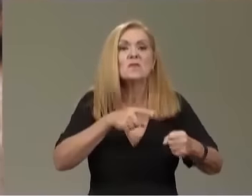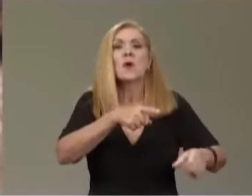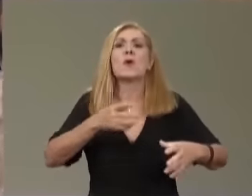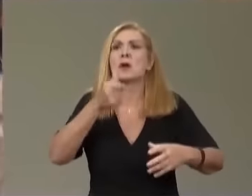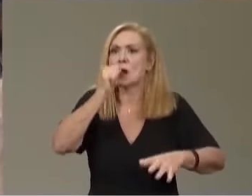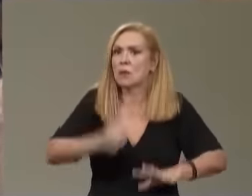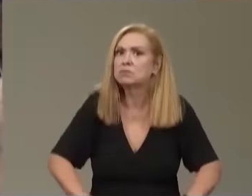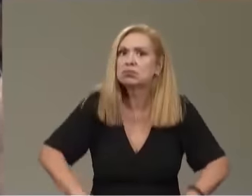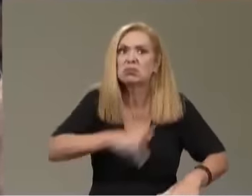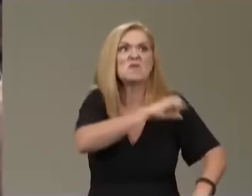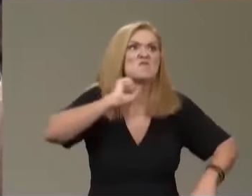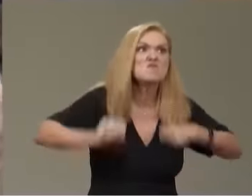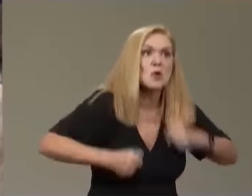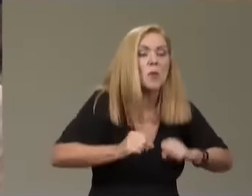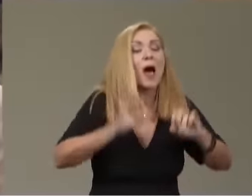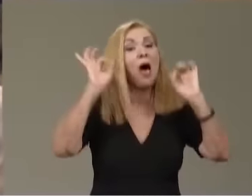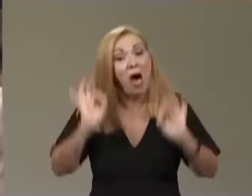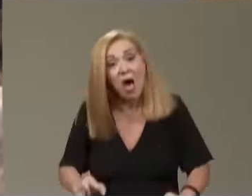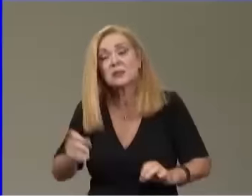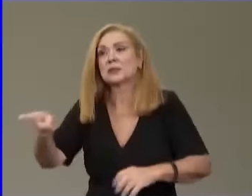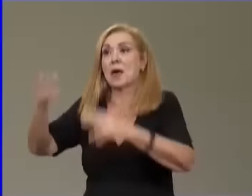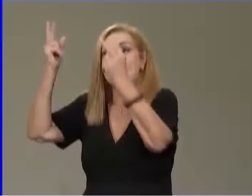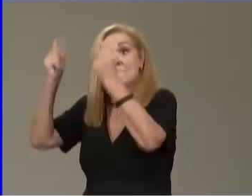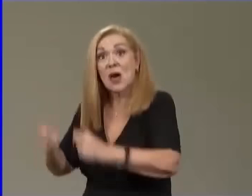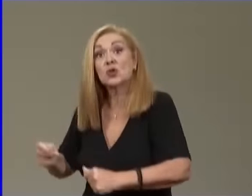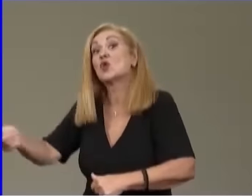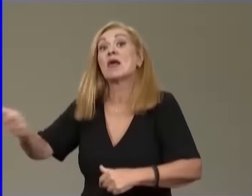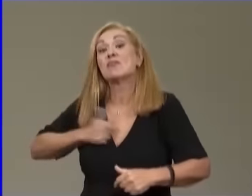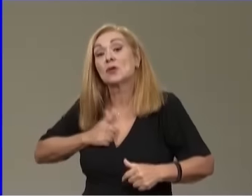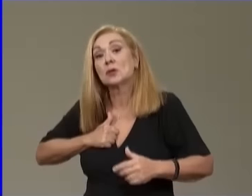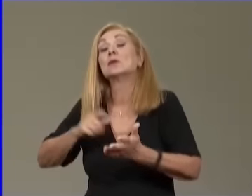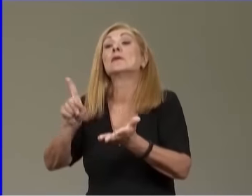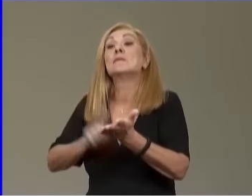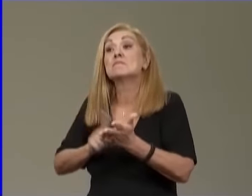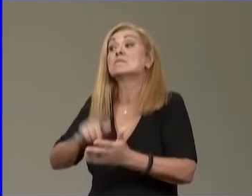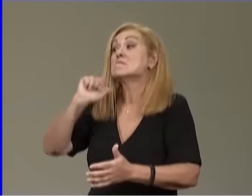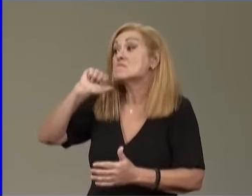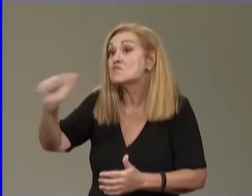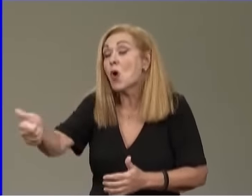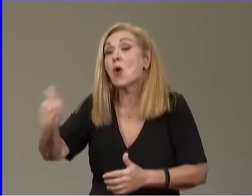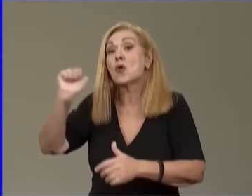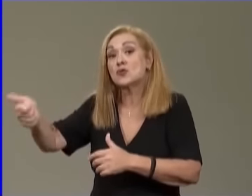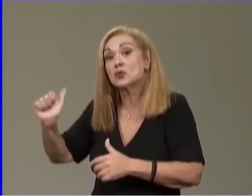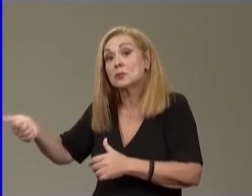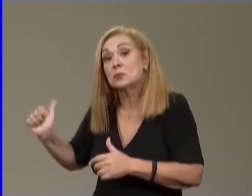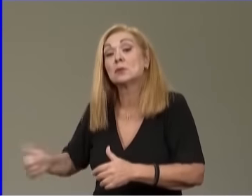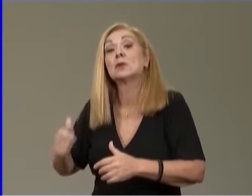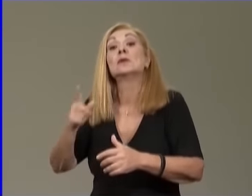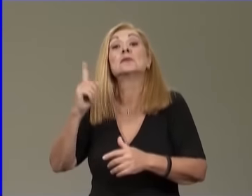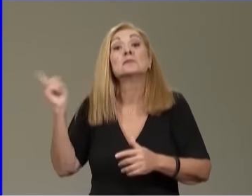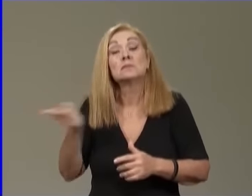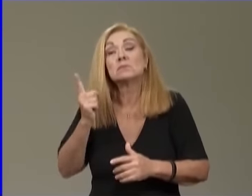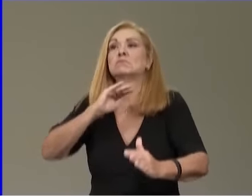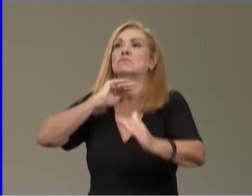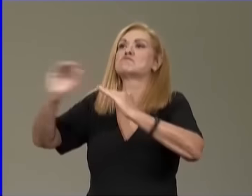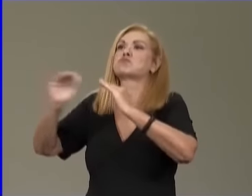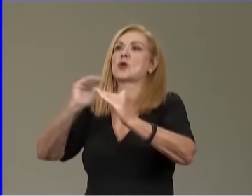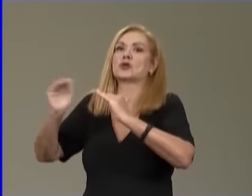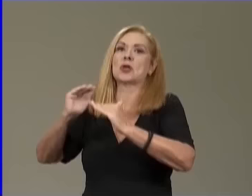πλημμύρας, έτσι και οι ιδιοκτήτες των περιουσιών οφείλουν οι ίδιοι πρώτα και πάνω απ' όλα να τις